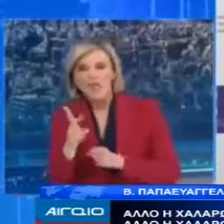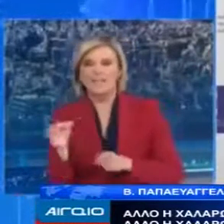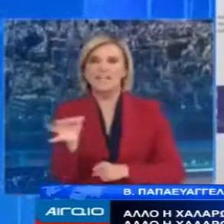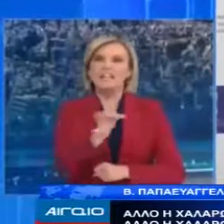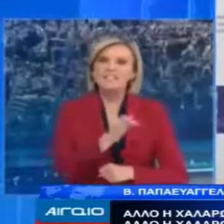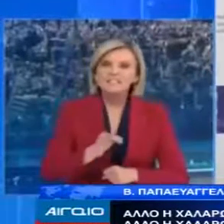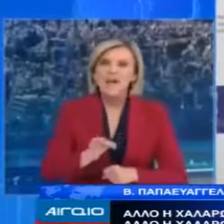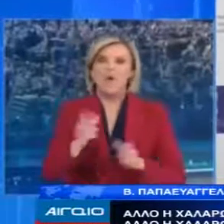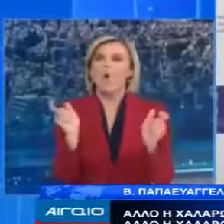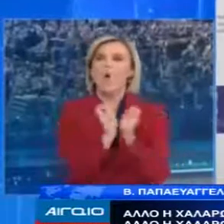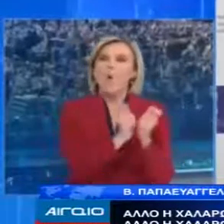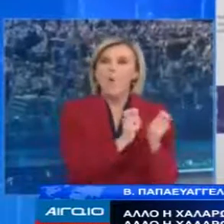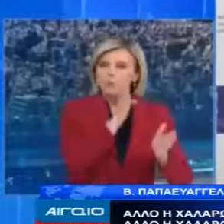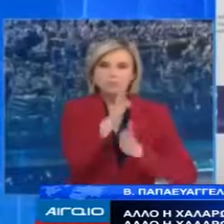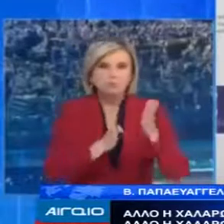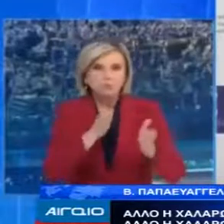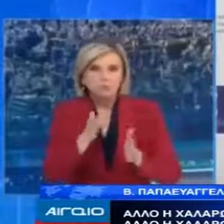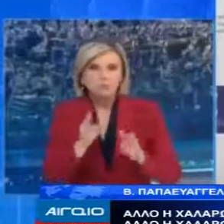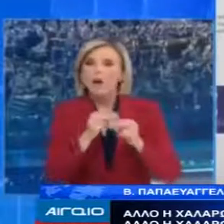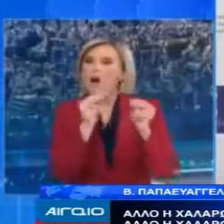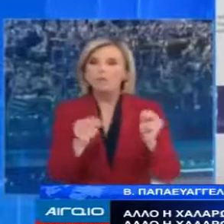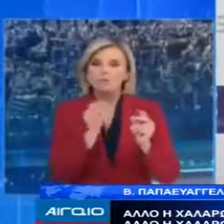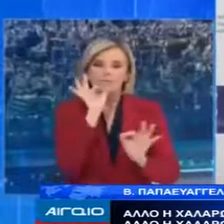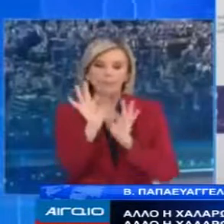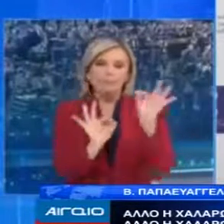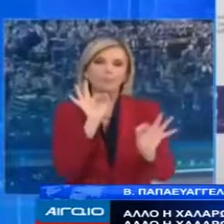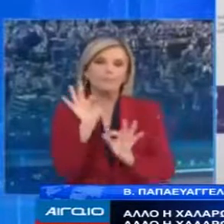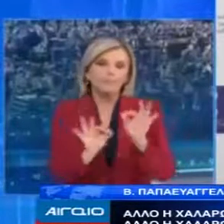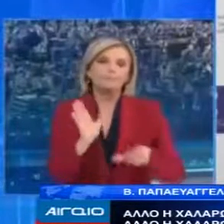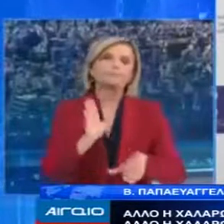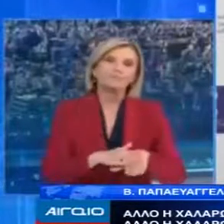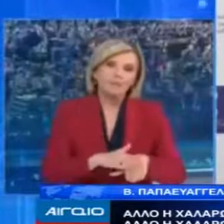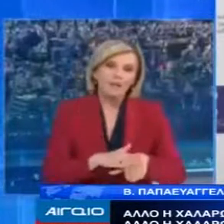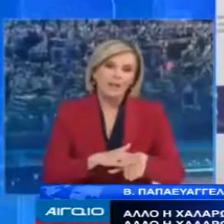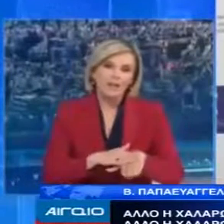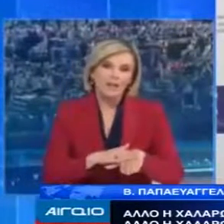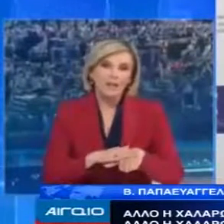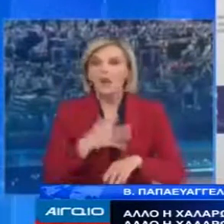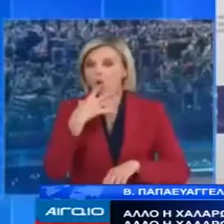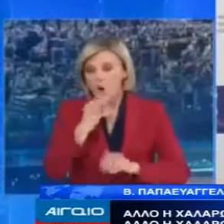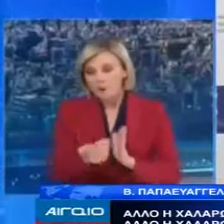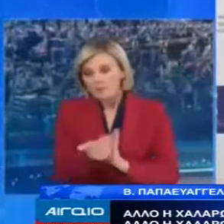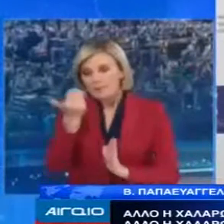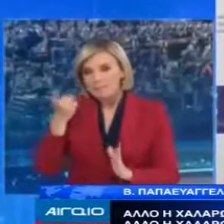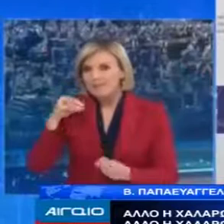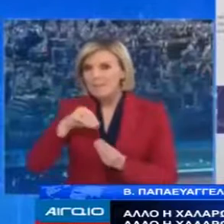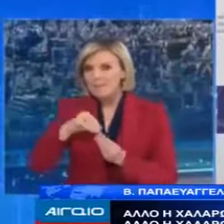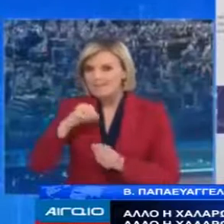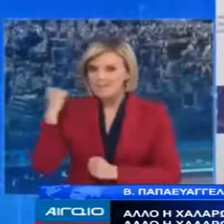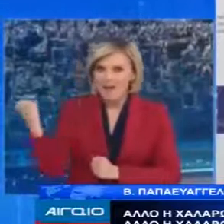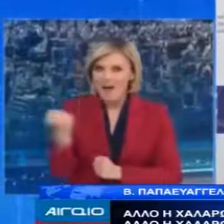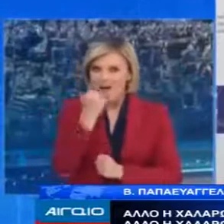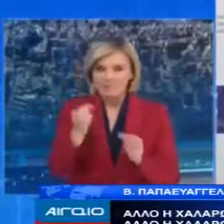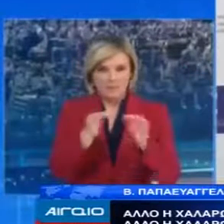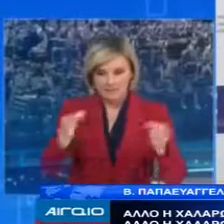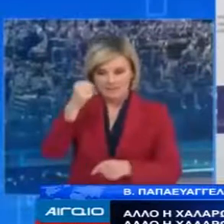περιοχές καταγωγής τους, πολλές από τις οποίες, ακόμα και πριν το Πάσχα, είχαν μονοψήφιο αριθμό κρουσμάτων. Σύμφωνα